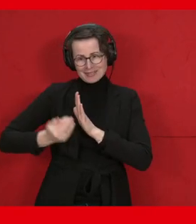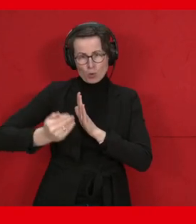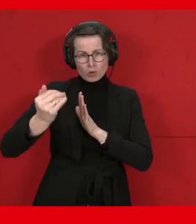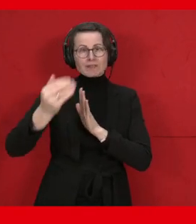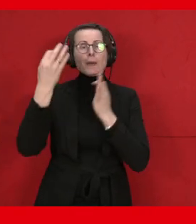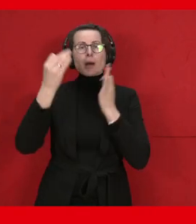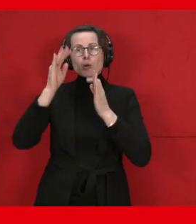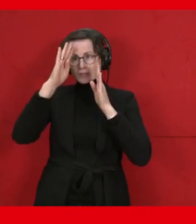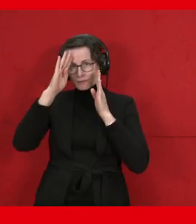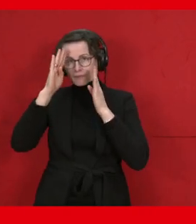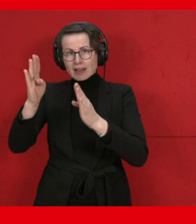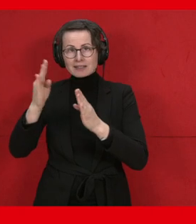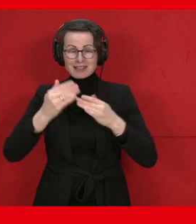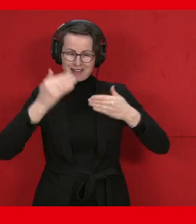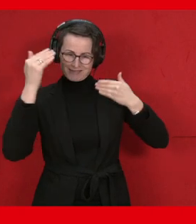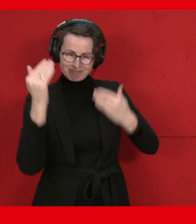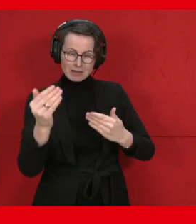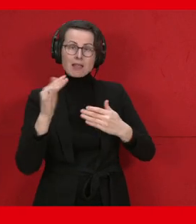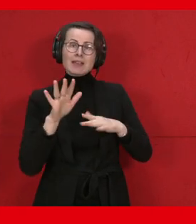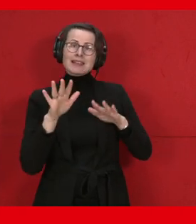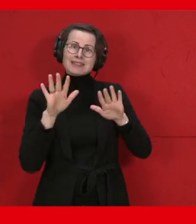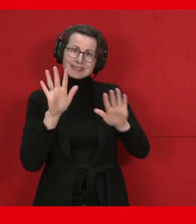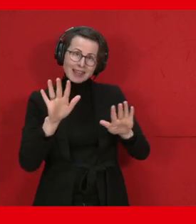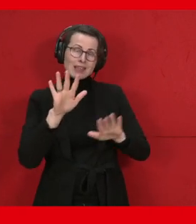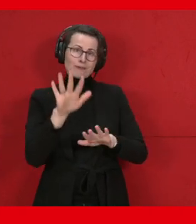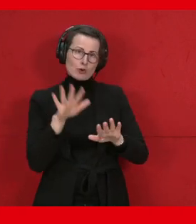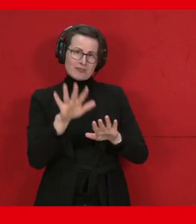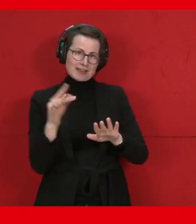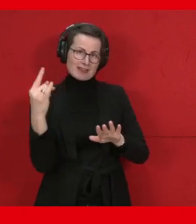schaffen, die jetzt über 10, 15 Jahre, soweit es eben geht,